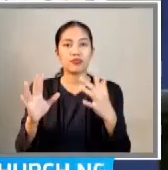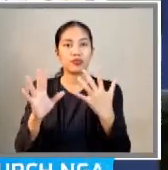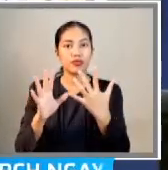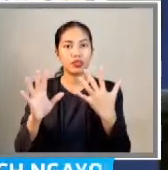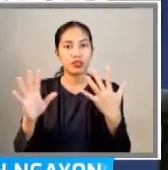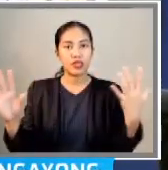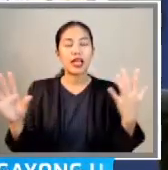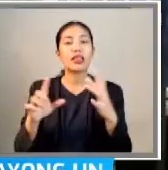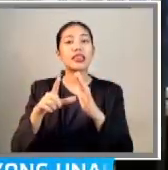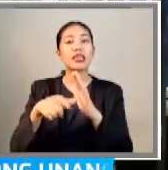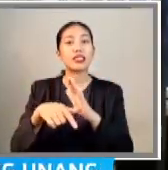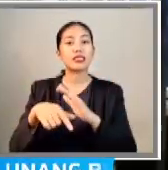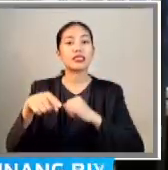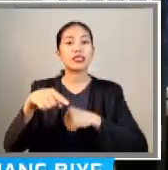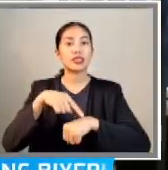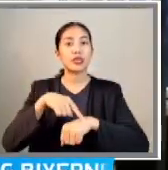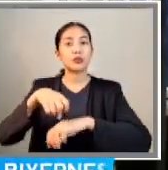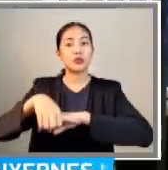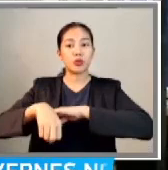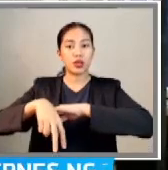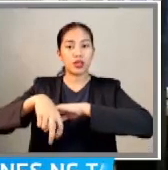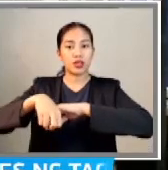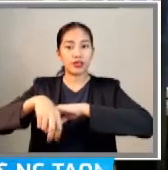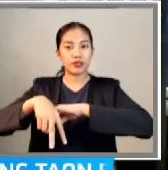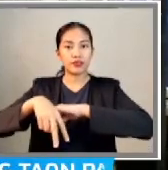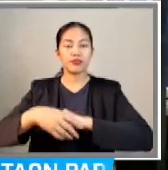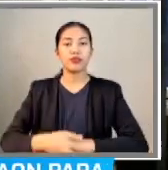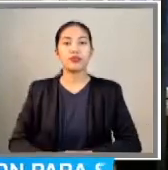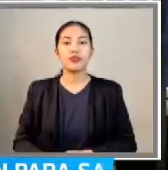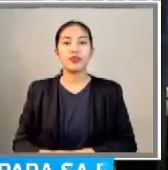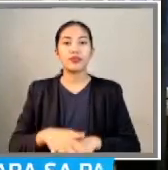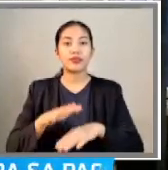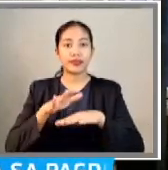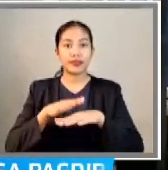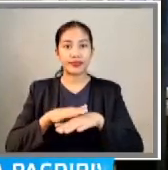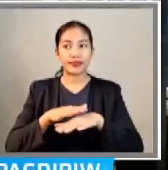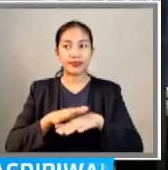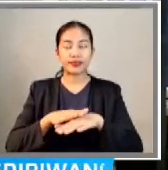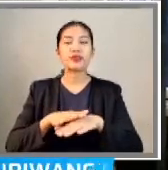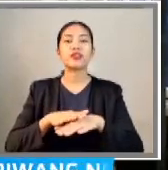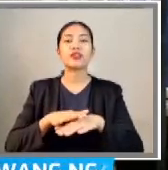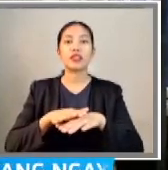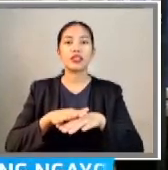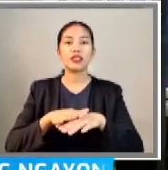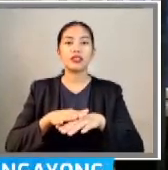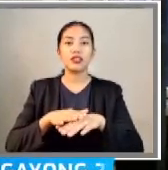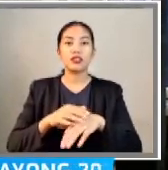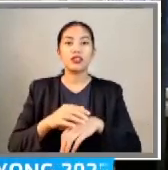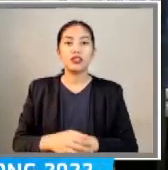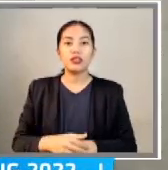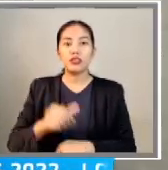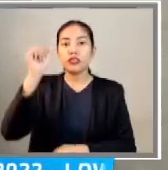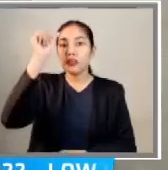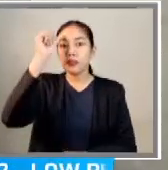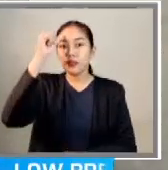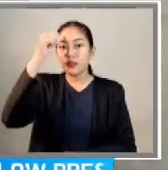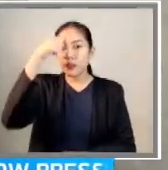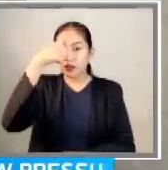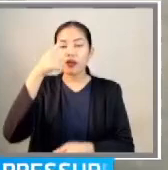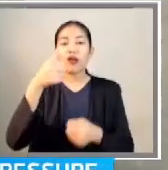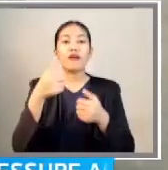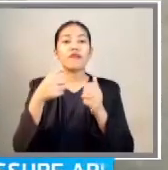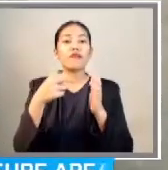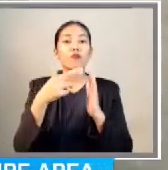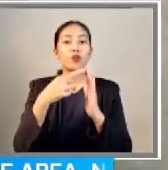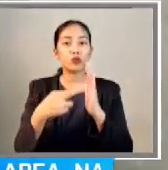midnight. Ang mga paalala naman po ng Quiapo Church ay ang mga alituntunin na dapat sundin